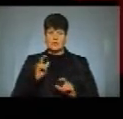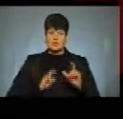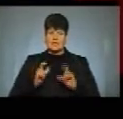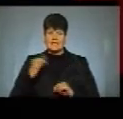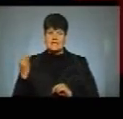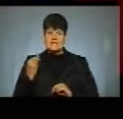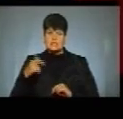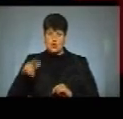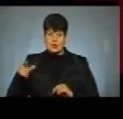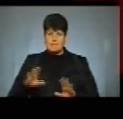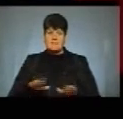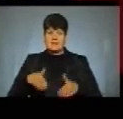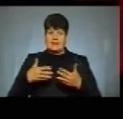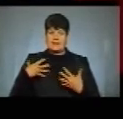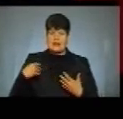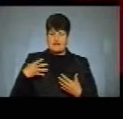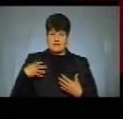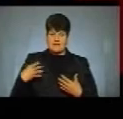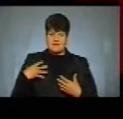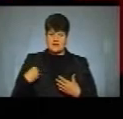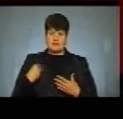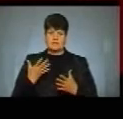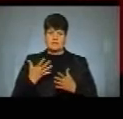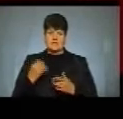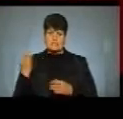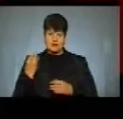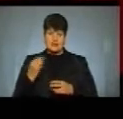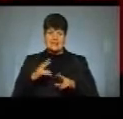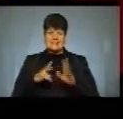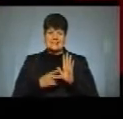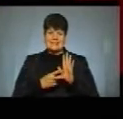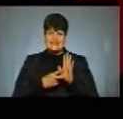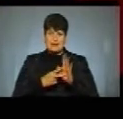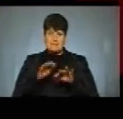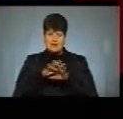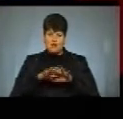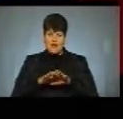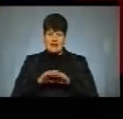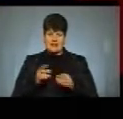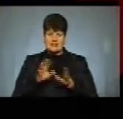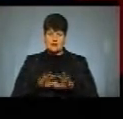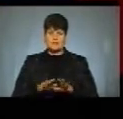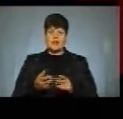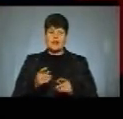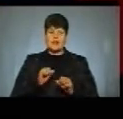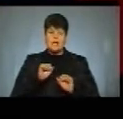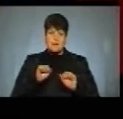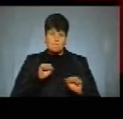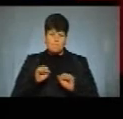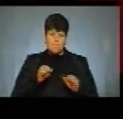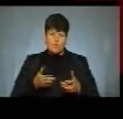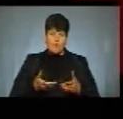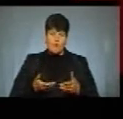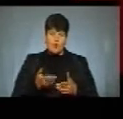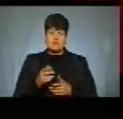студенти-історики передали львівським військовим 7 маскувальних сіток. Чемпіони світу з кікбоксингу серед аматорів Михайло Стриєшин